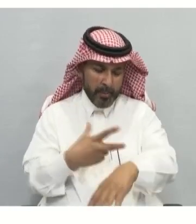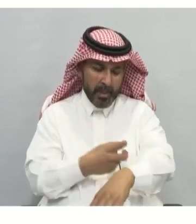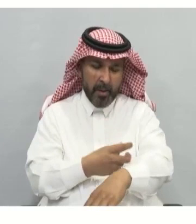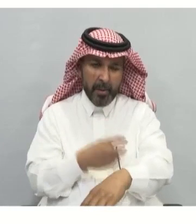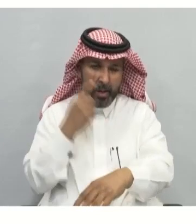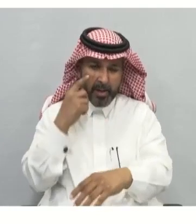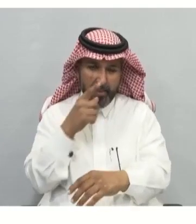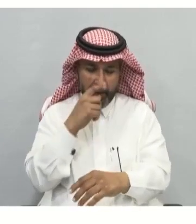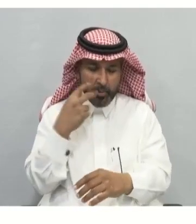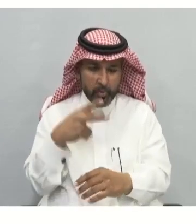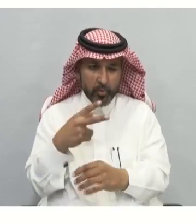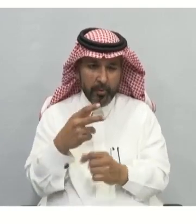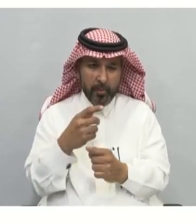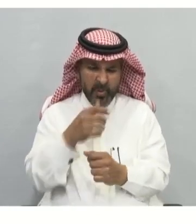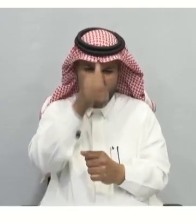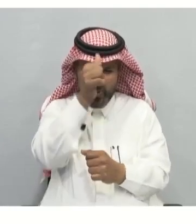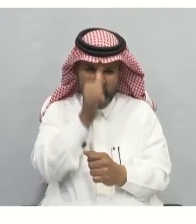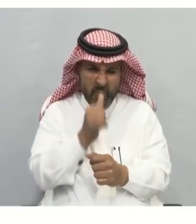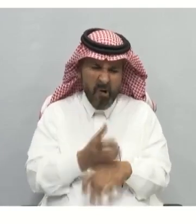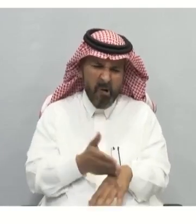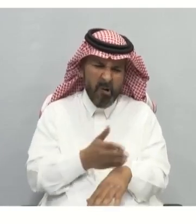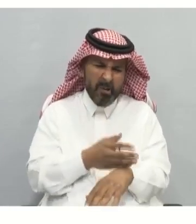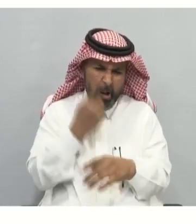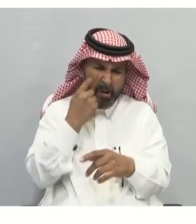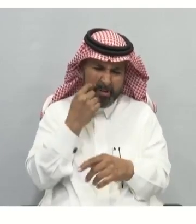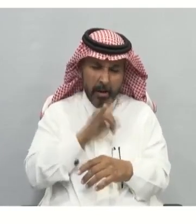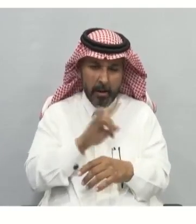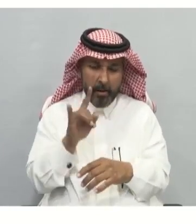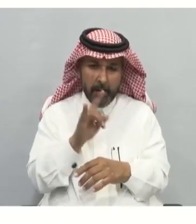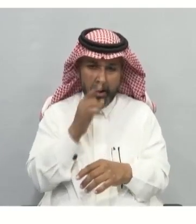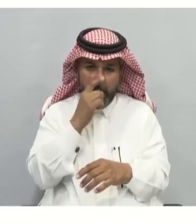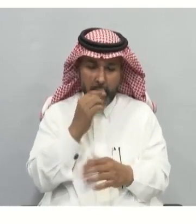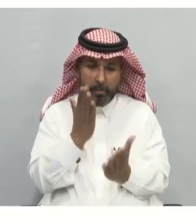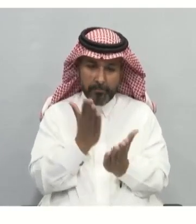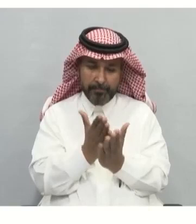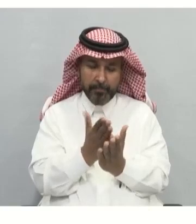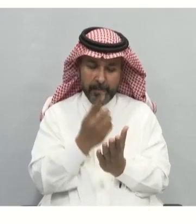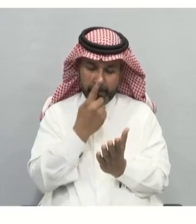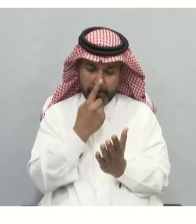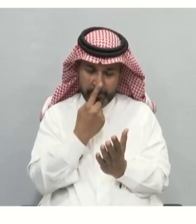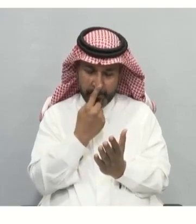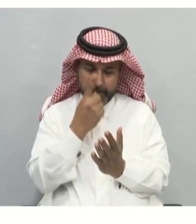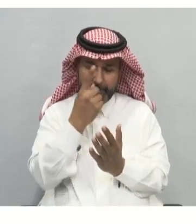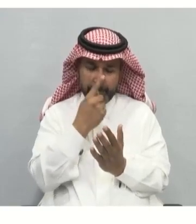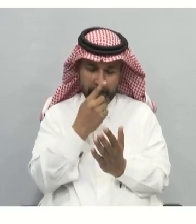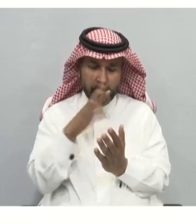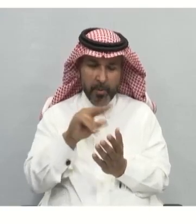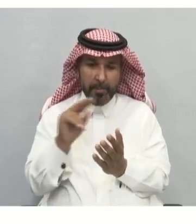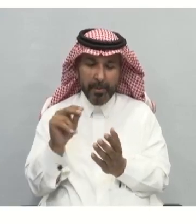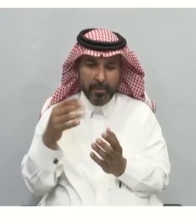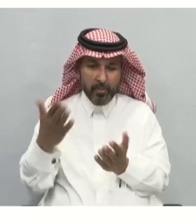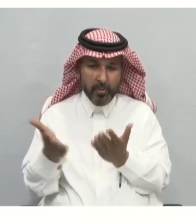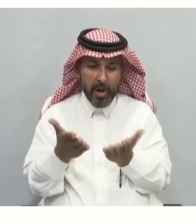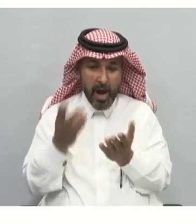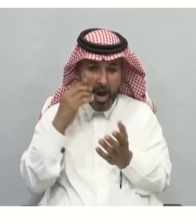الصغير الرطب الذي تصيبه الرياح فتمي يمينا ويسارا فهي تؤثر فيه وتحركه